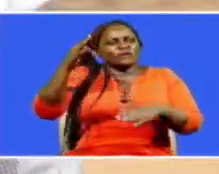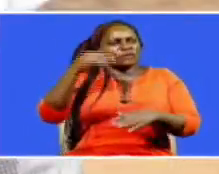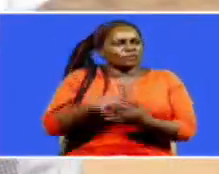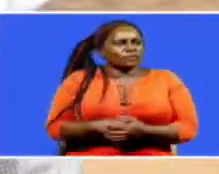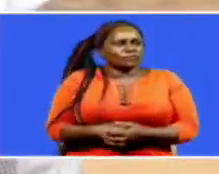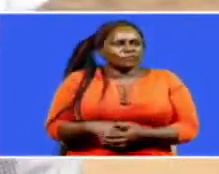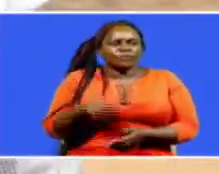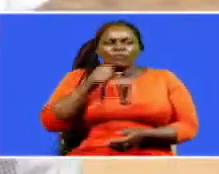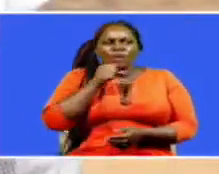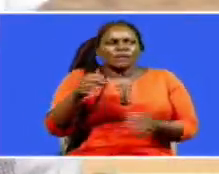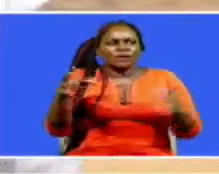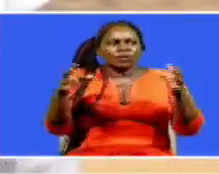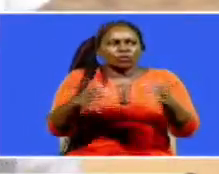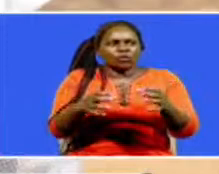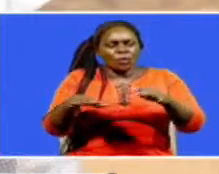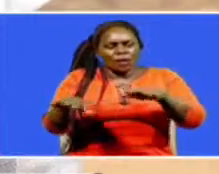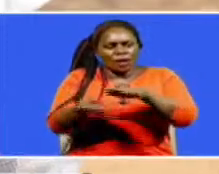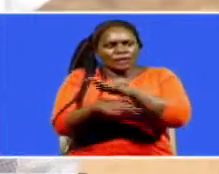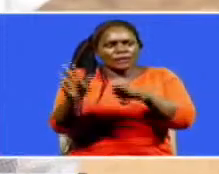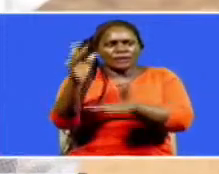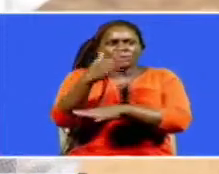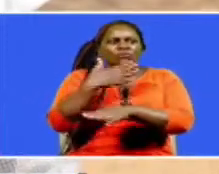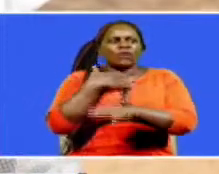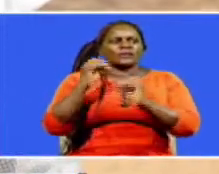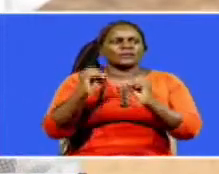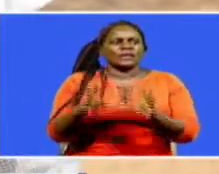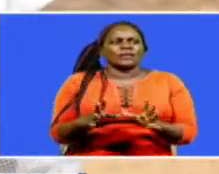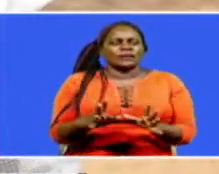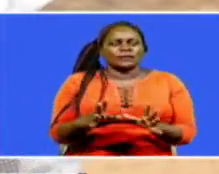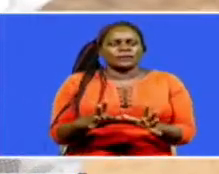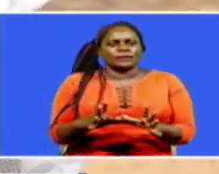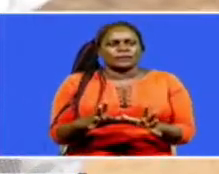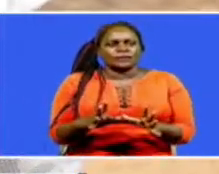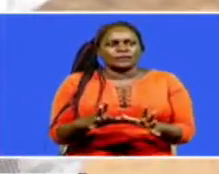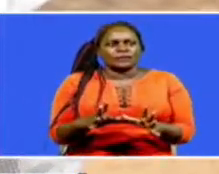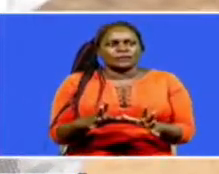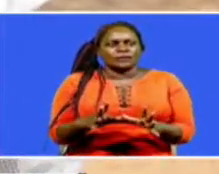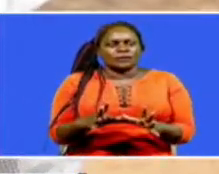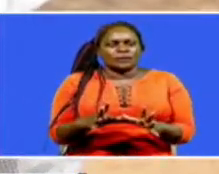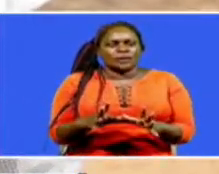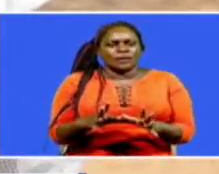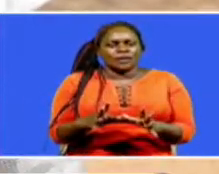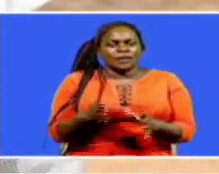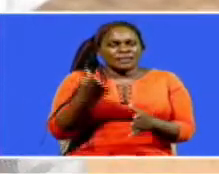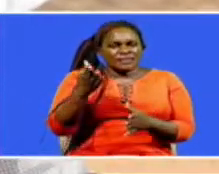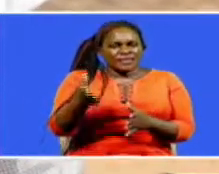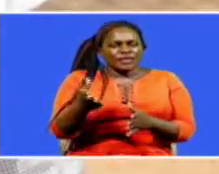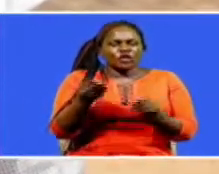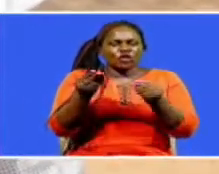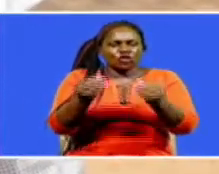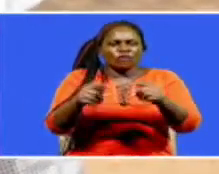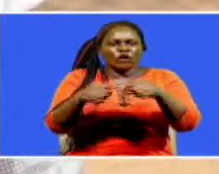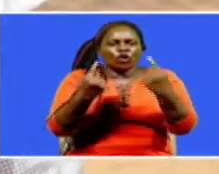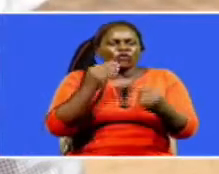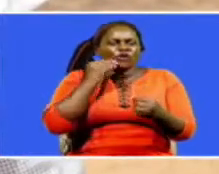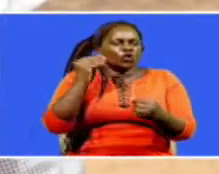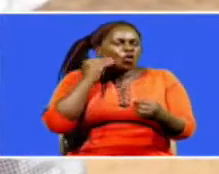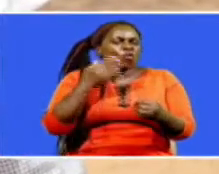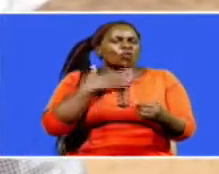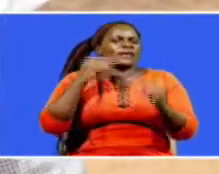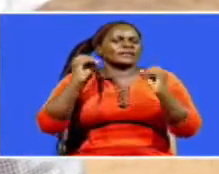mambo ya wazee chini ya miti hatutaki, ama mambo ya maslahi. Hiyo mambo ya maslahi kwa msichana